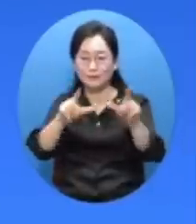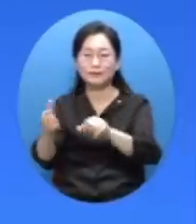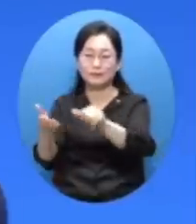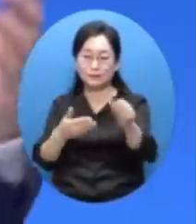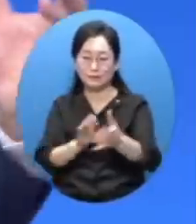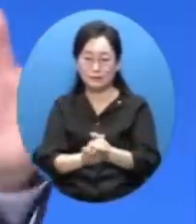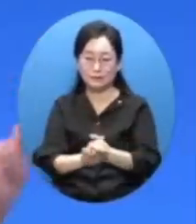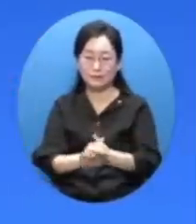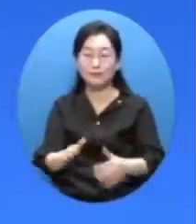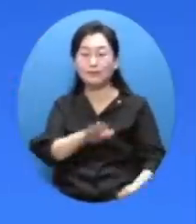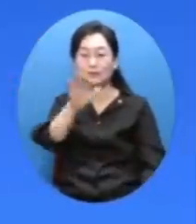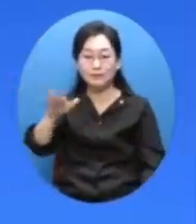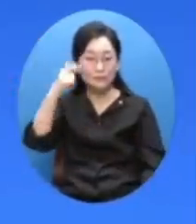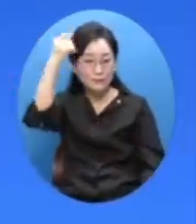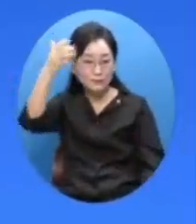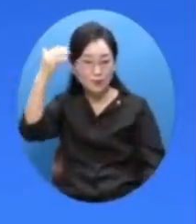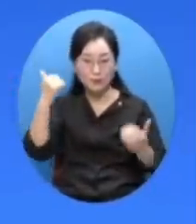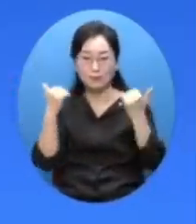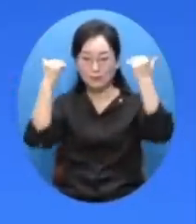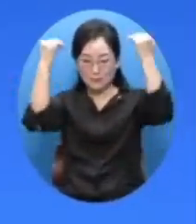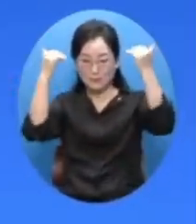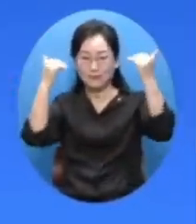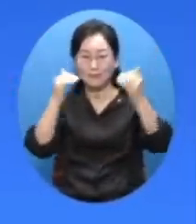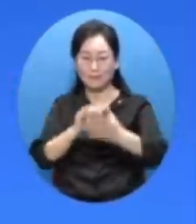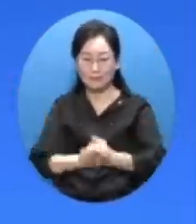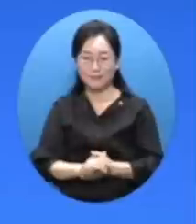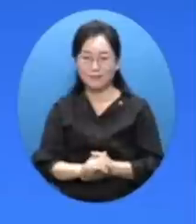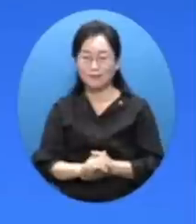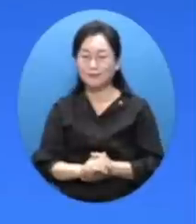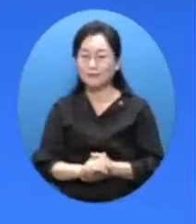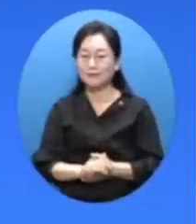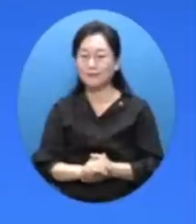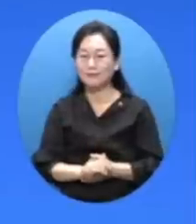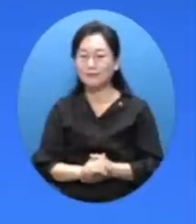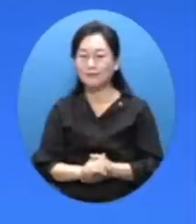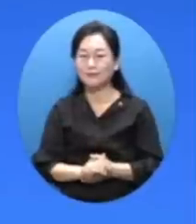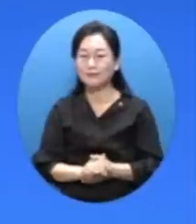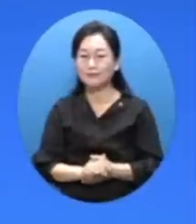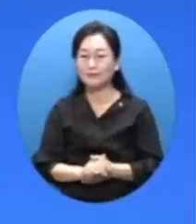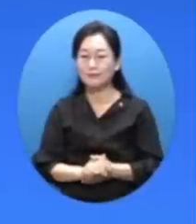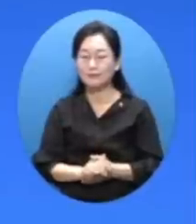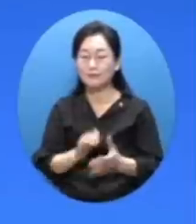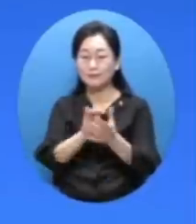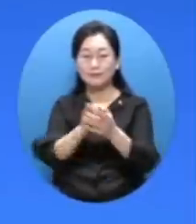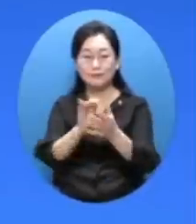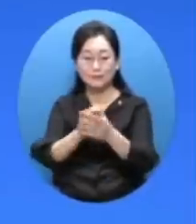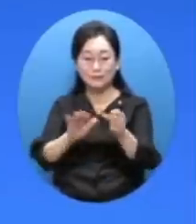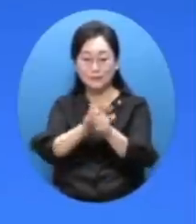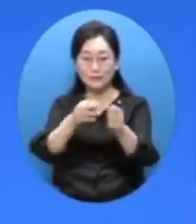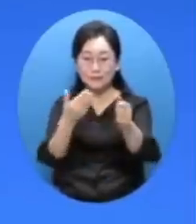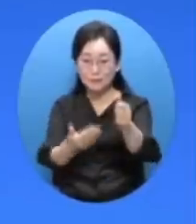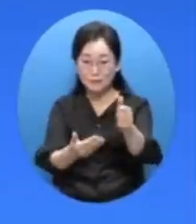그때 우리가 영적으로 성장하게 되는 것입니다. 친구를 사랑하면